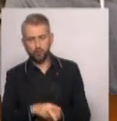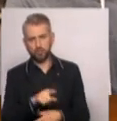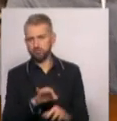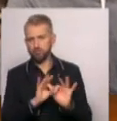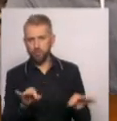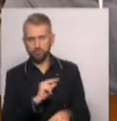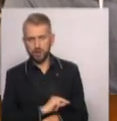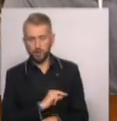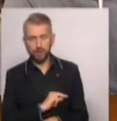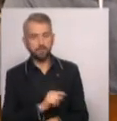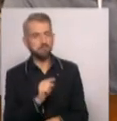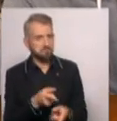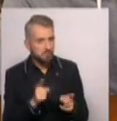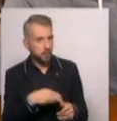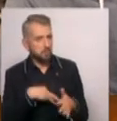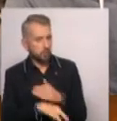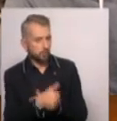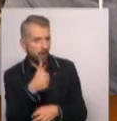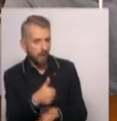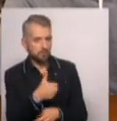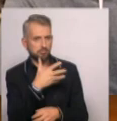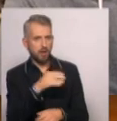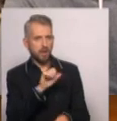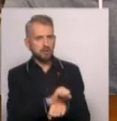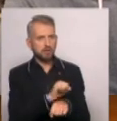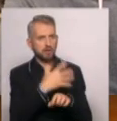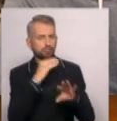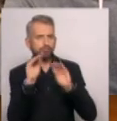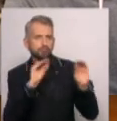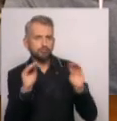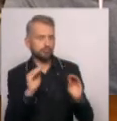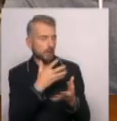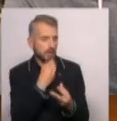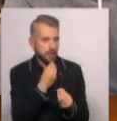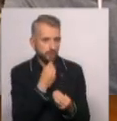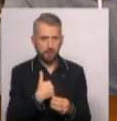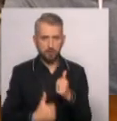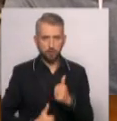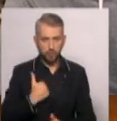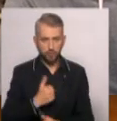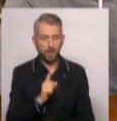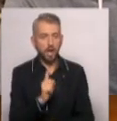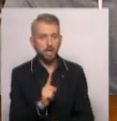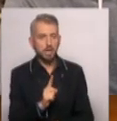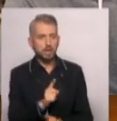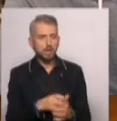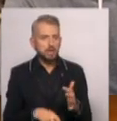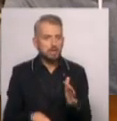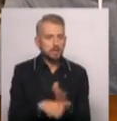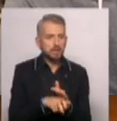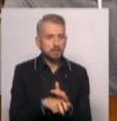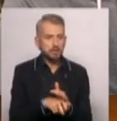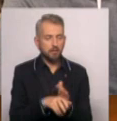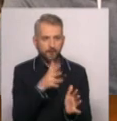воно дійсно дуже гарне. Станції оздоблені фантастично, і я пишаюсь насправді, але сісти, наприклад, в